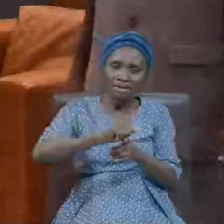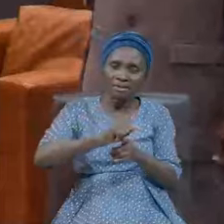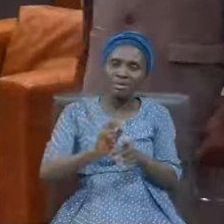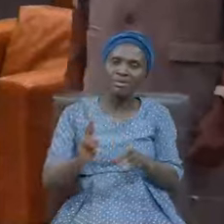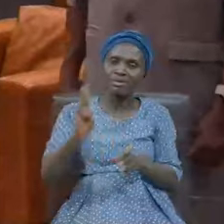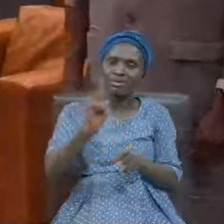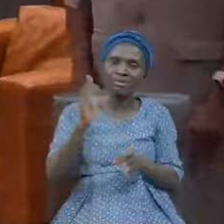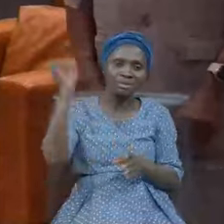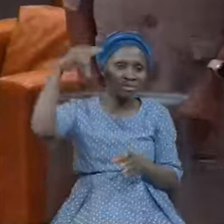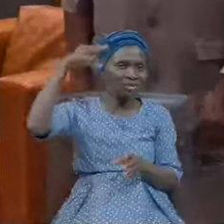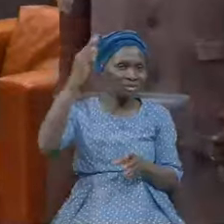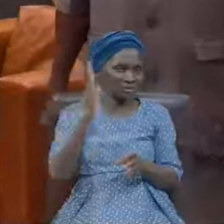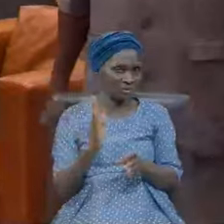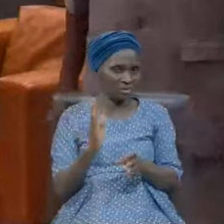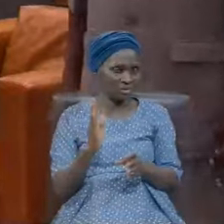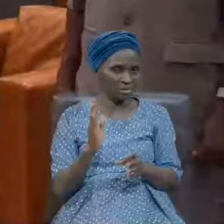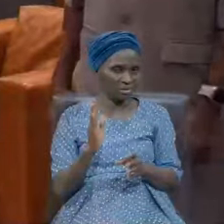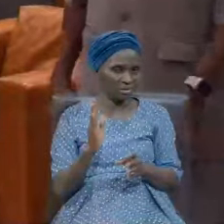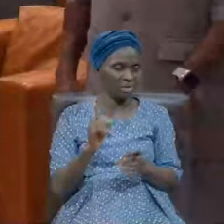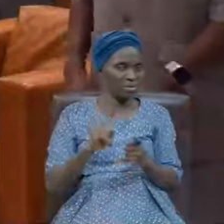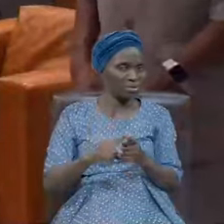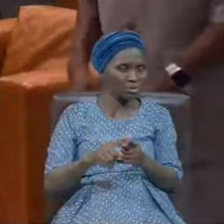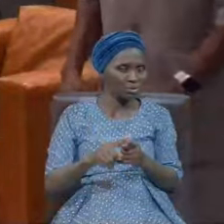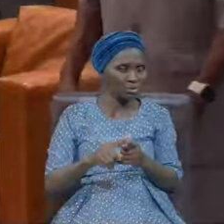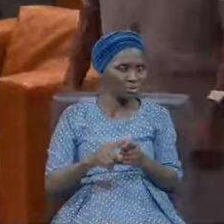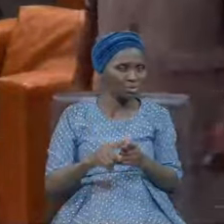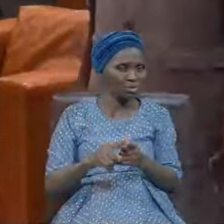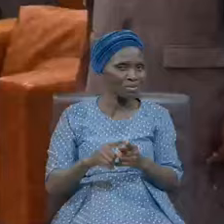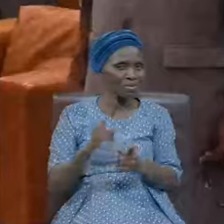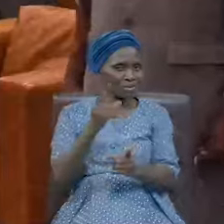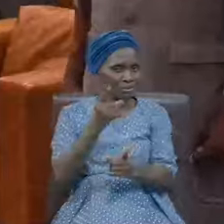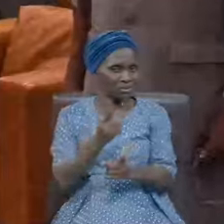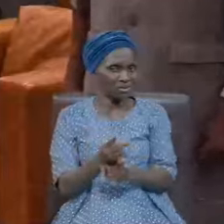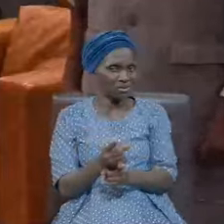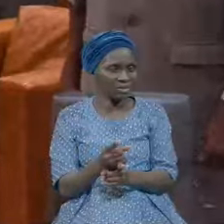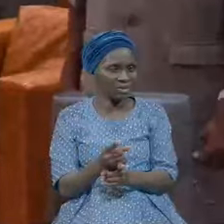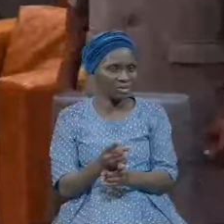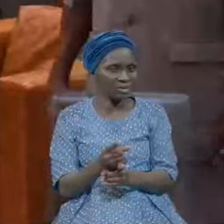N'appliquez pas mal la grâce de Dieu pour justifier.